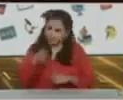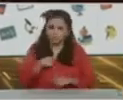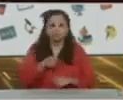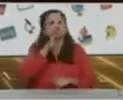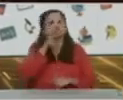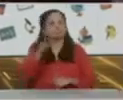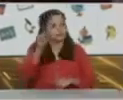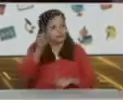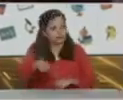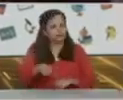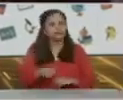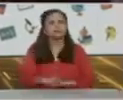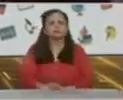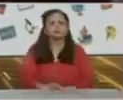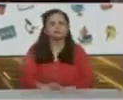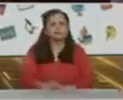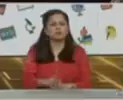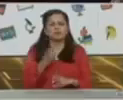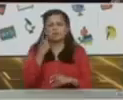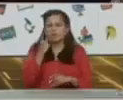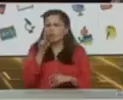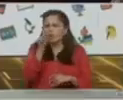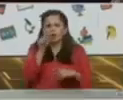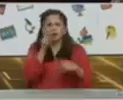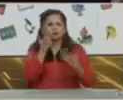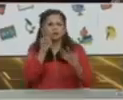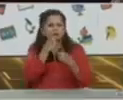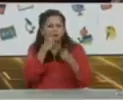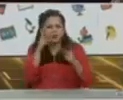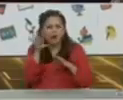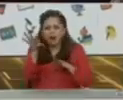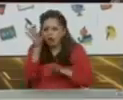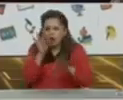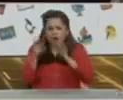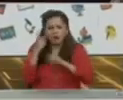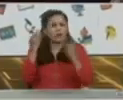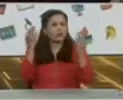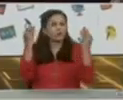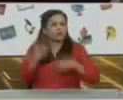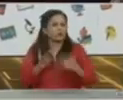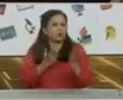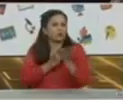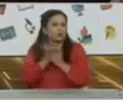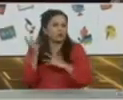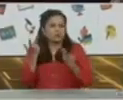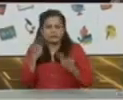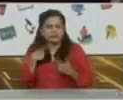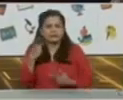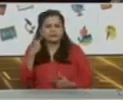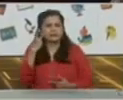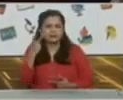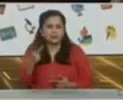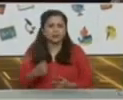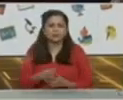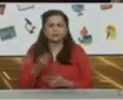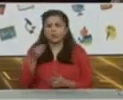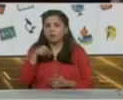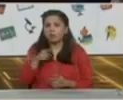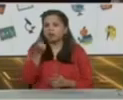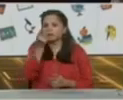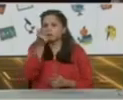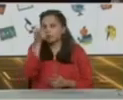बताऊंगा। एक नई तरह की कुरीति आ रही है